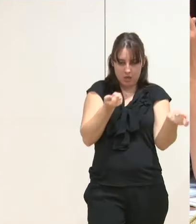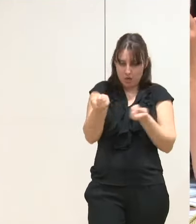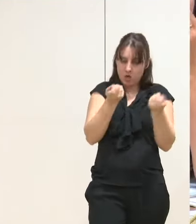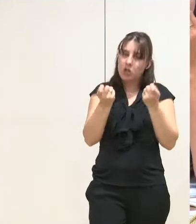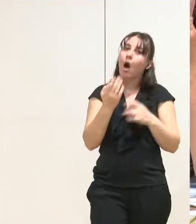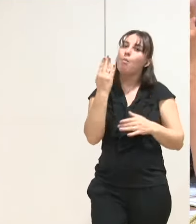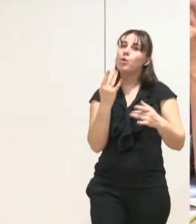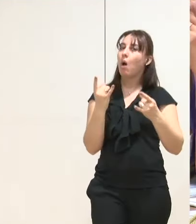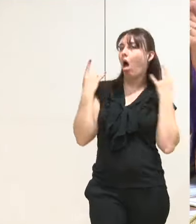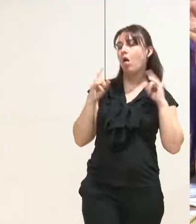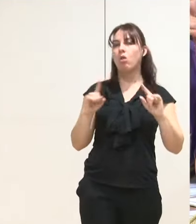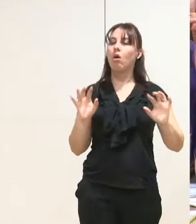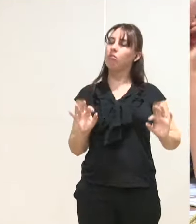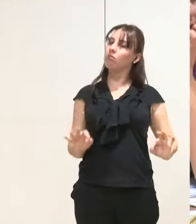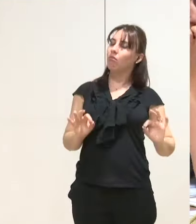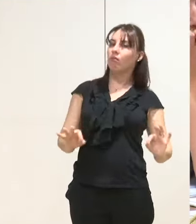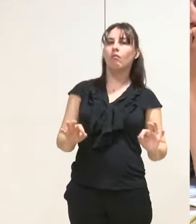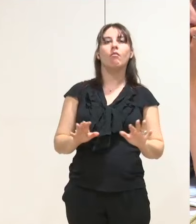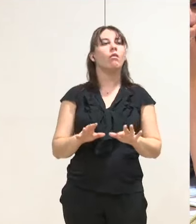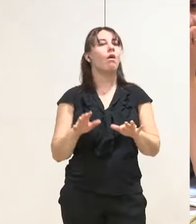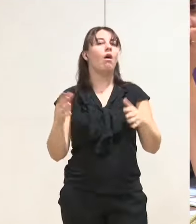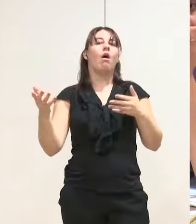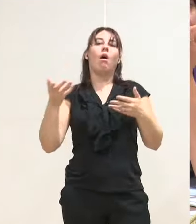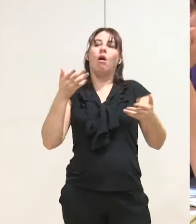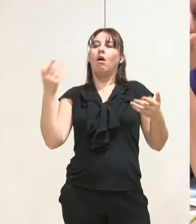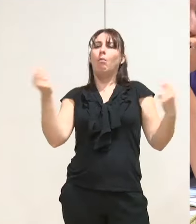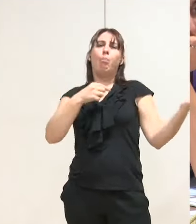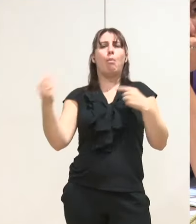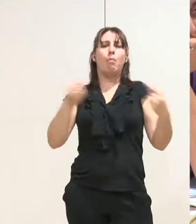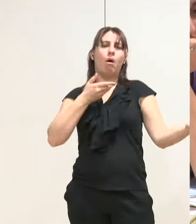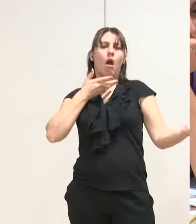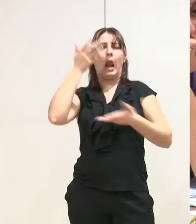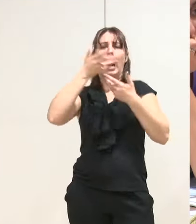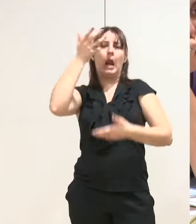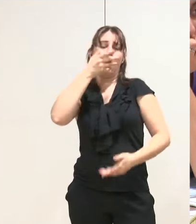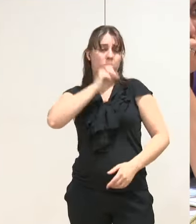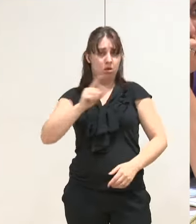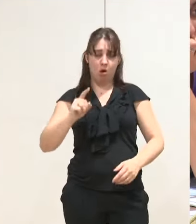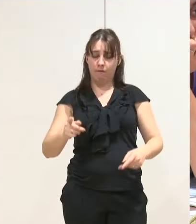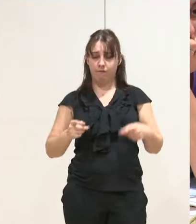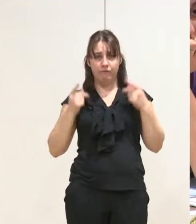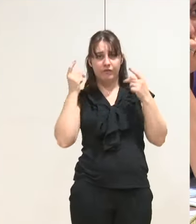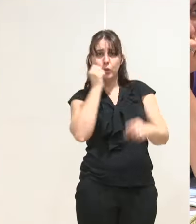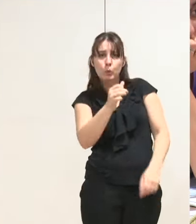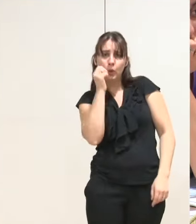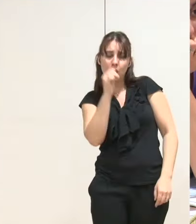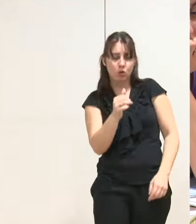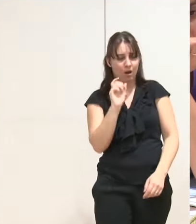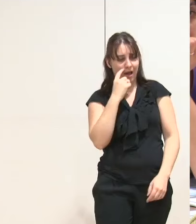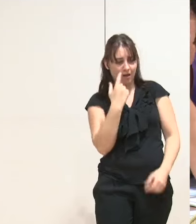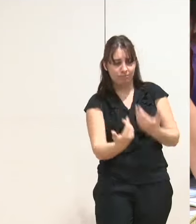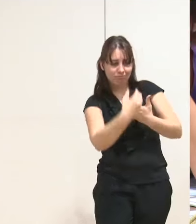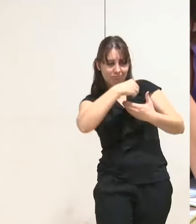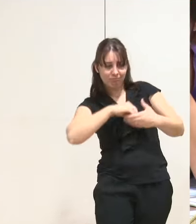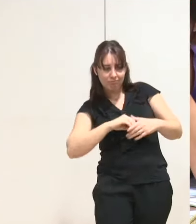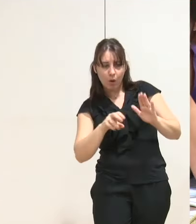l'humilité donc derrière les débats d'assemblée c'est bien la qualité de vie de travail au quotidien des écoliers de notre ville qui est en jeu nous savons